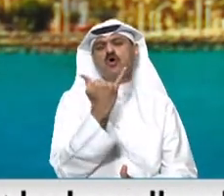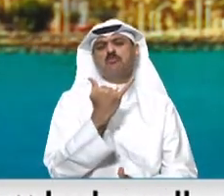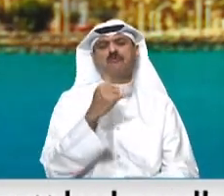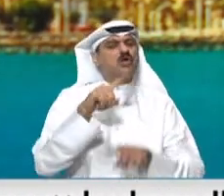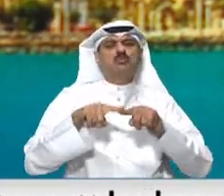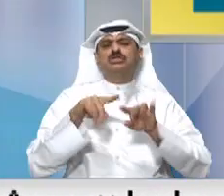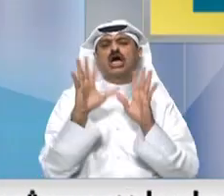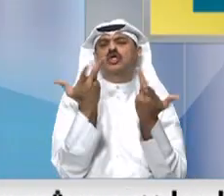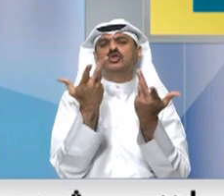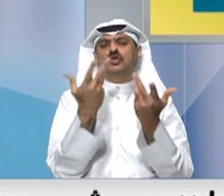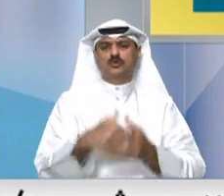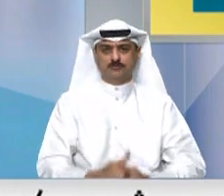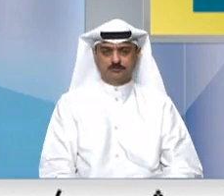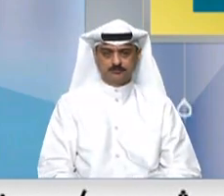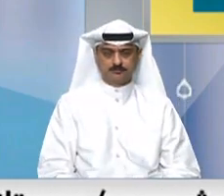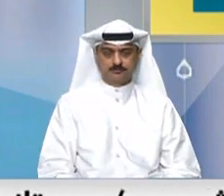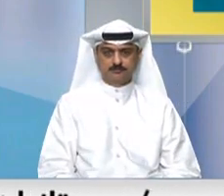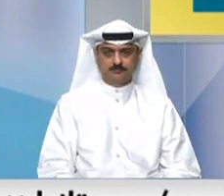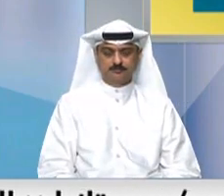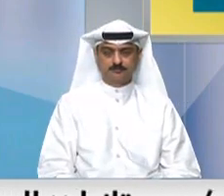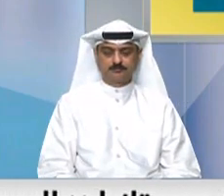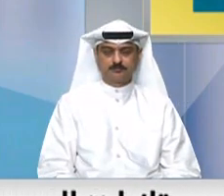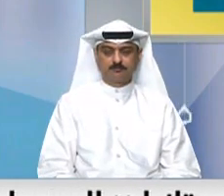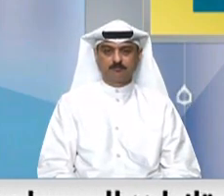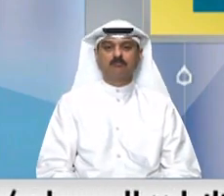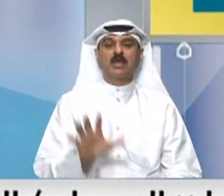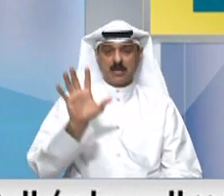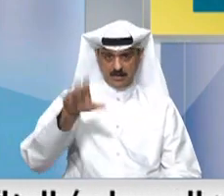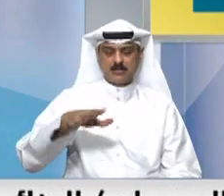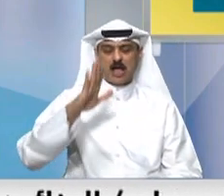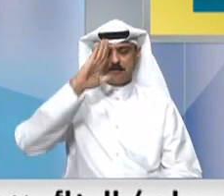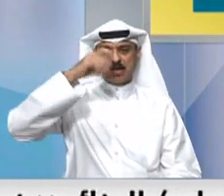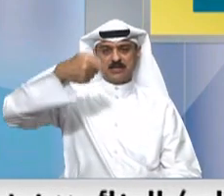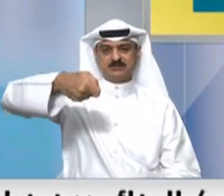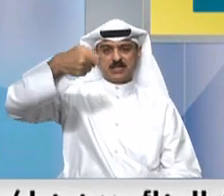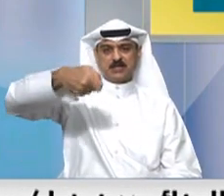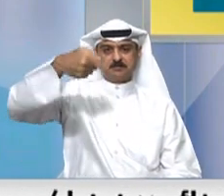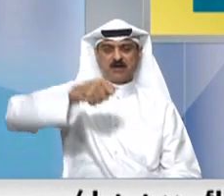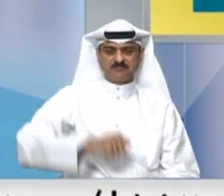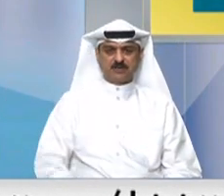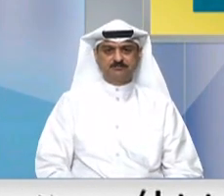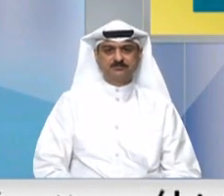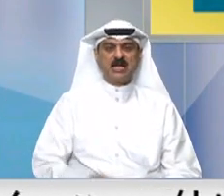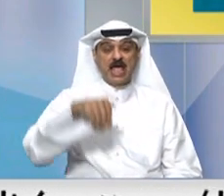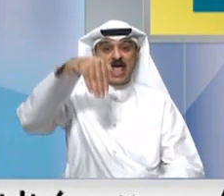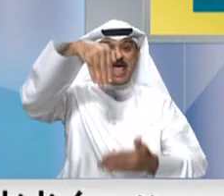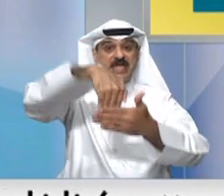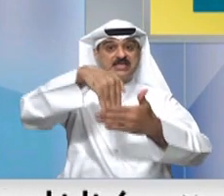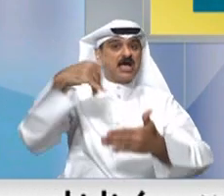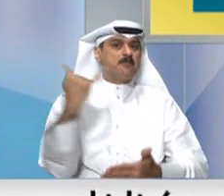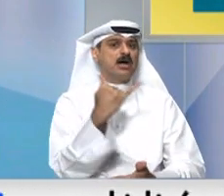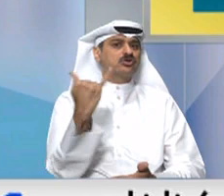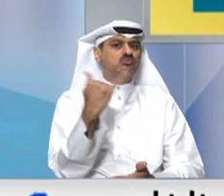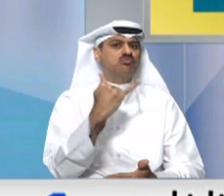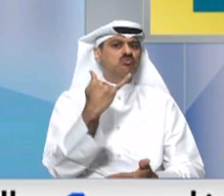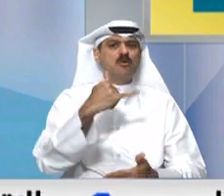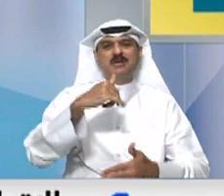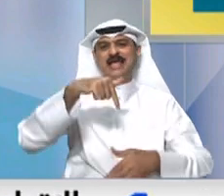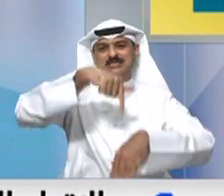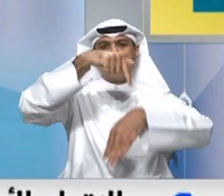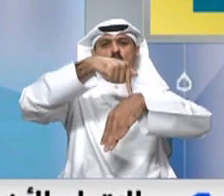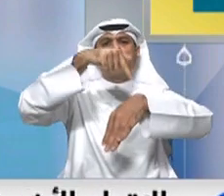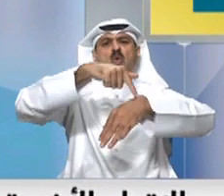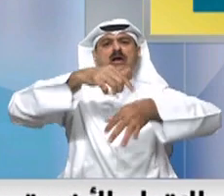برأيك؟ نعم، تحياتي لكم وللمشاهدين. يعني أهمية هذه الانتخابات الآن تأتي في وقت حساس للغاية